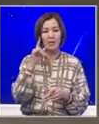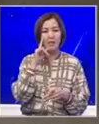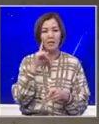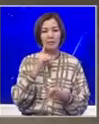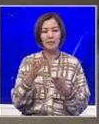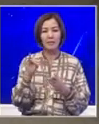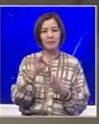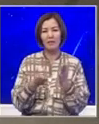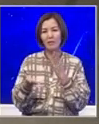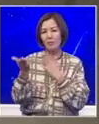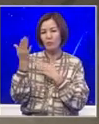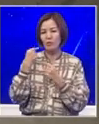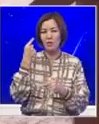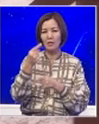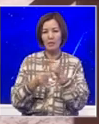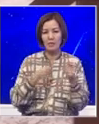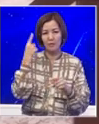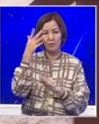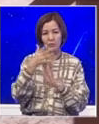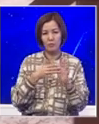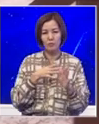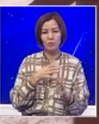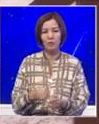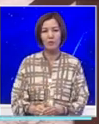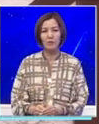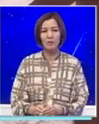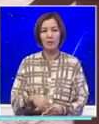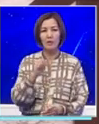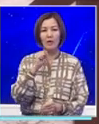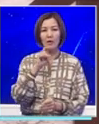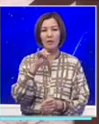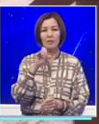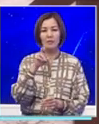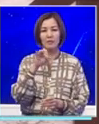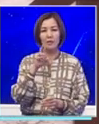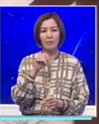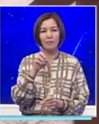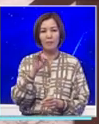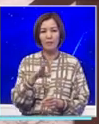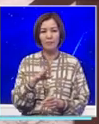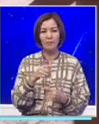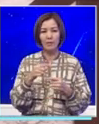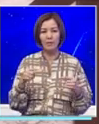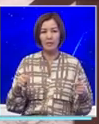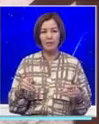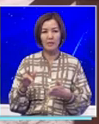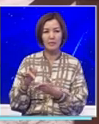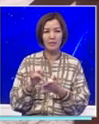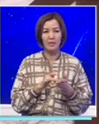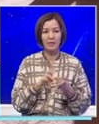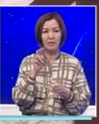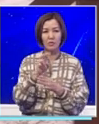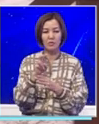терең екеніне тағы бір көз жеткізді. Арыстан баб, көптеген көп жаңағыдай жерлерге саяхатқа шыққан